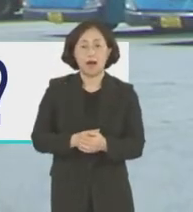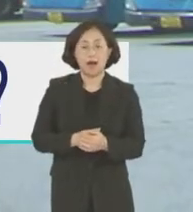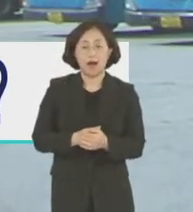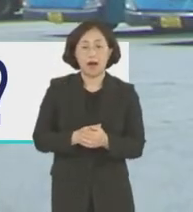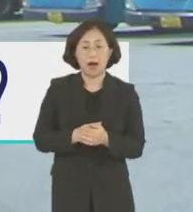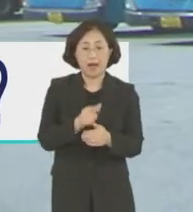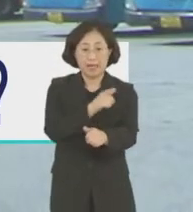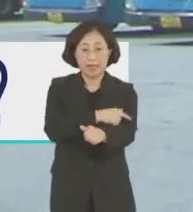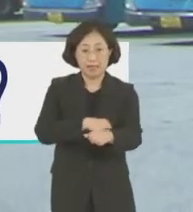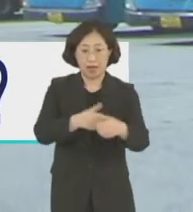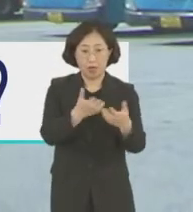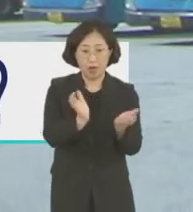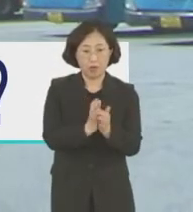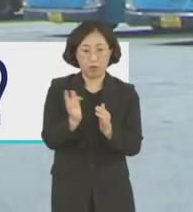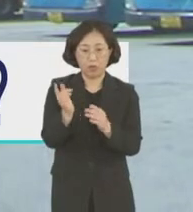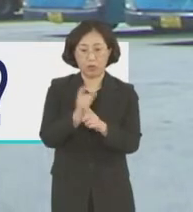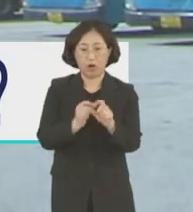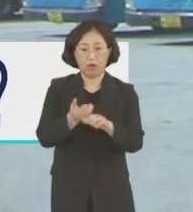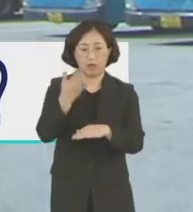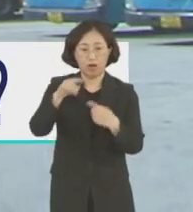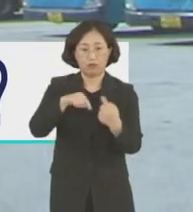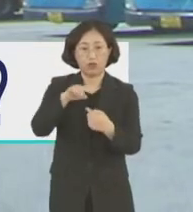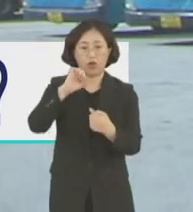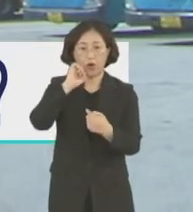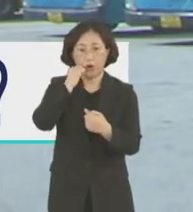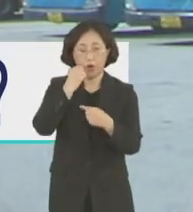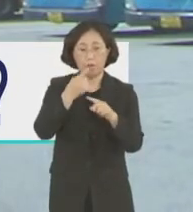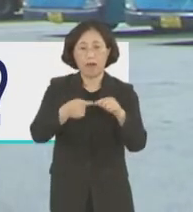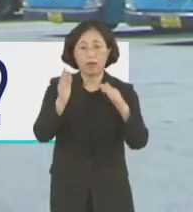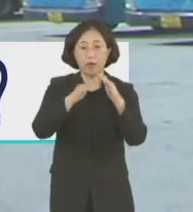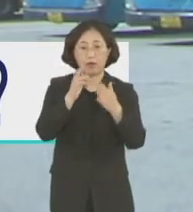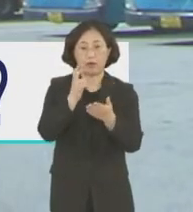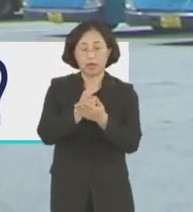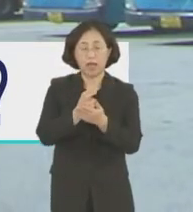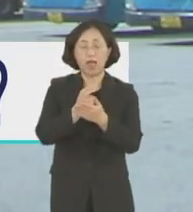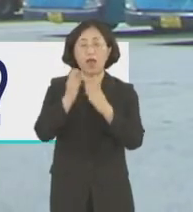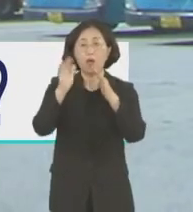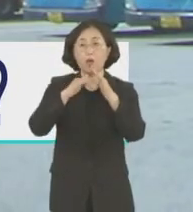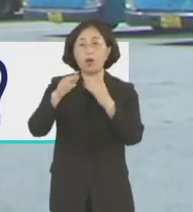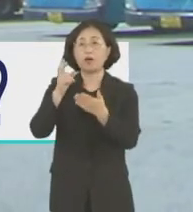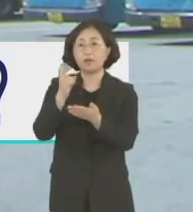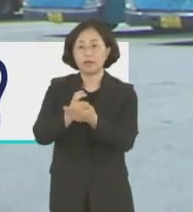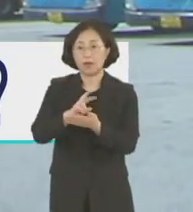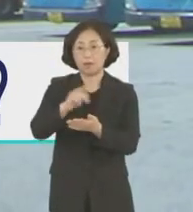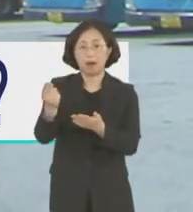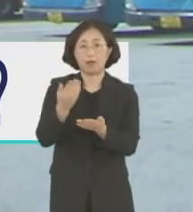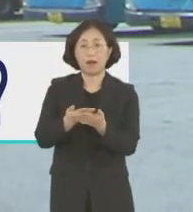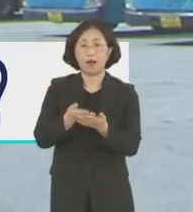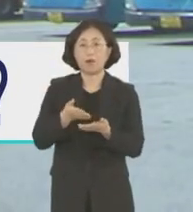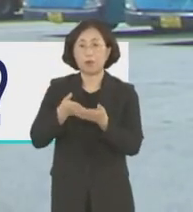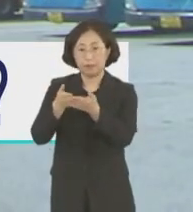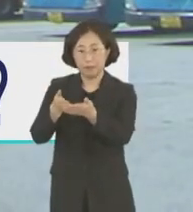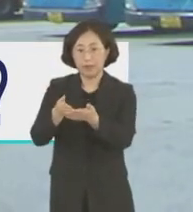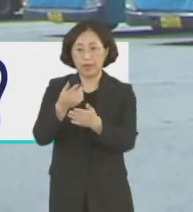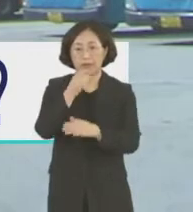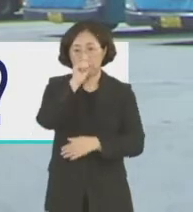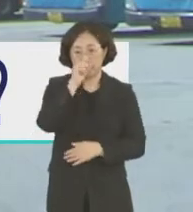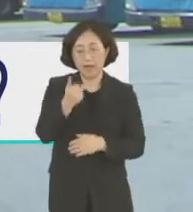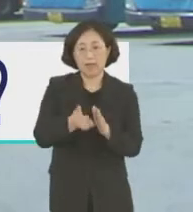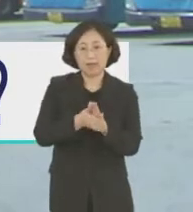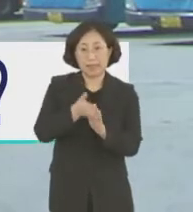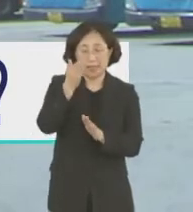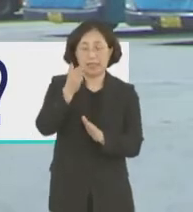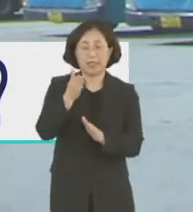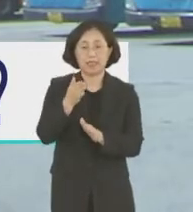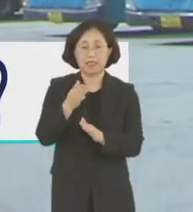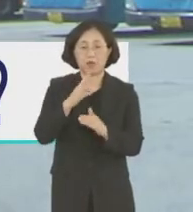운영이 어렵다며 준공영제 또는 공영제를 요구하고 나섰는데요. 서산시는 완전 공영제의 무게를 두고 검토에